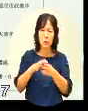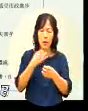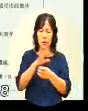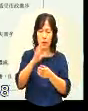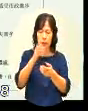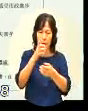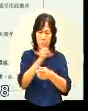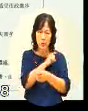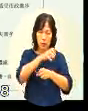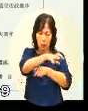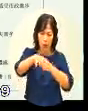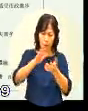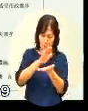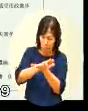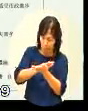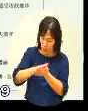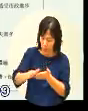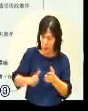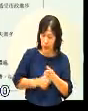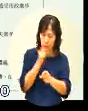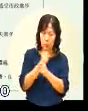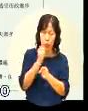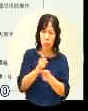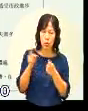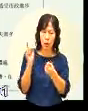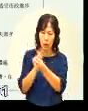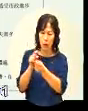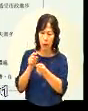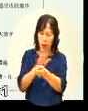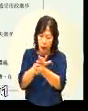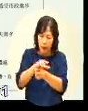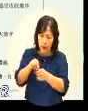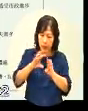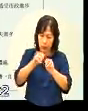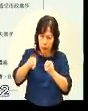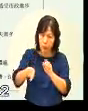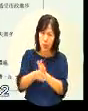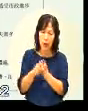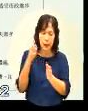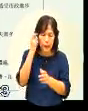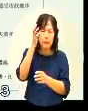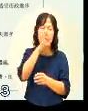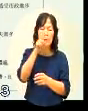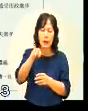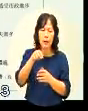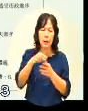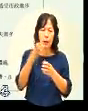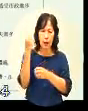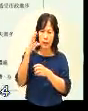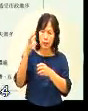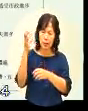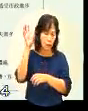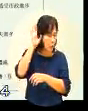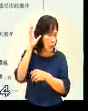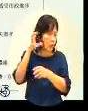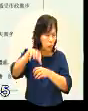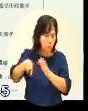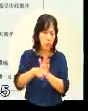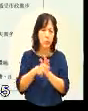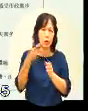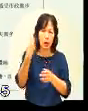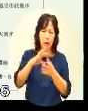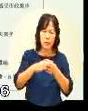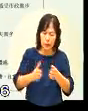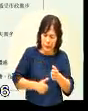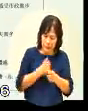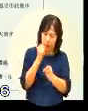边环境的干净的落实，爱这个乡土爱护这个土地的观念，我觉得新闻局也好，或者怎么样去让落